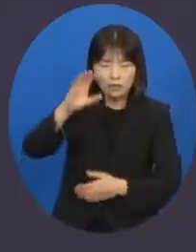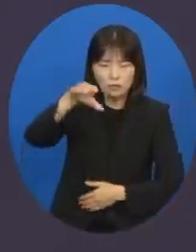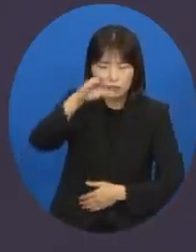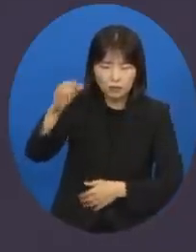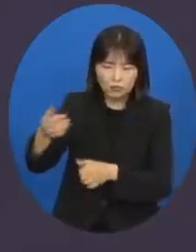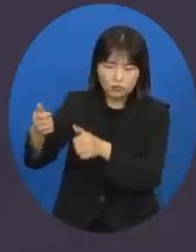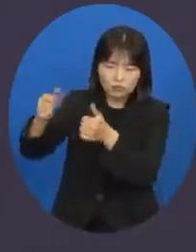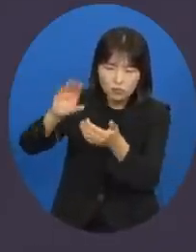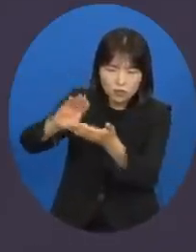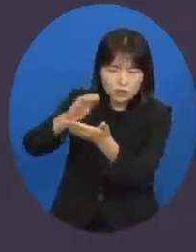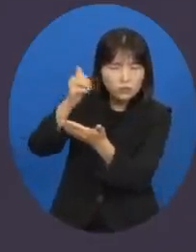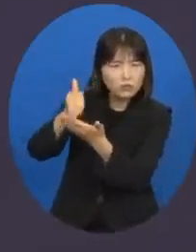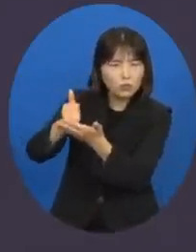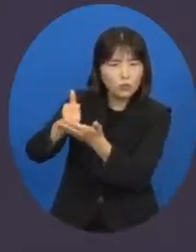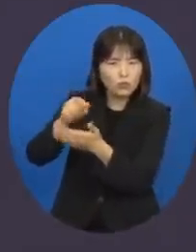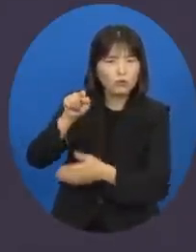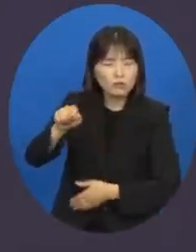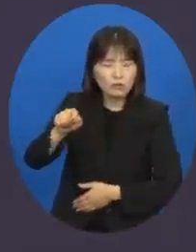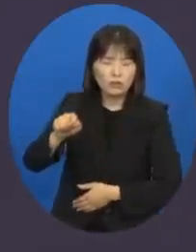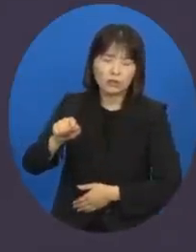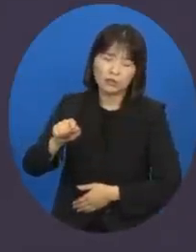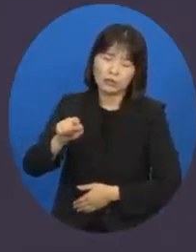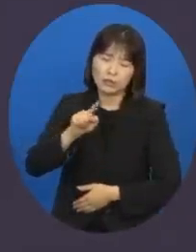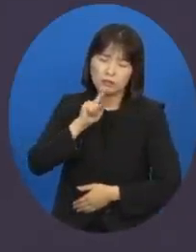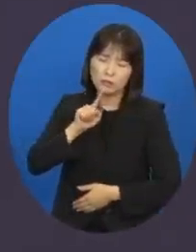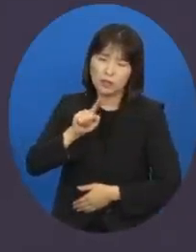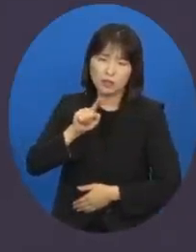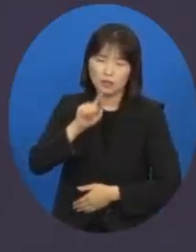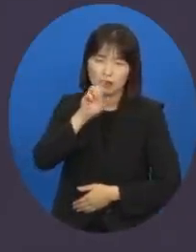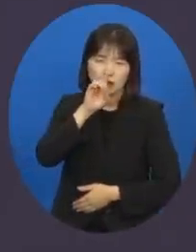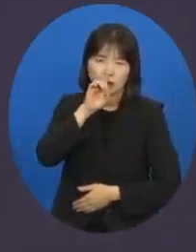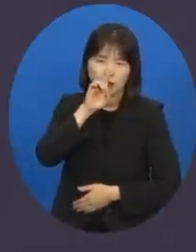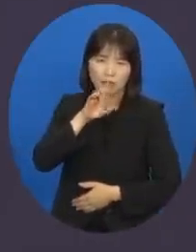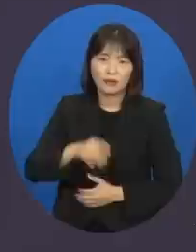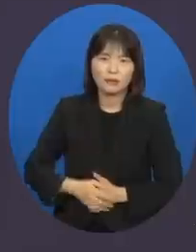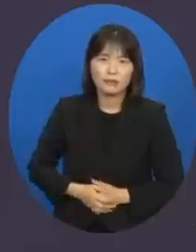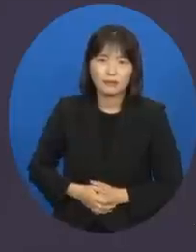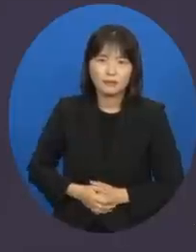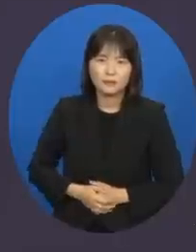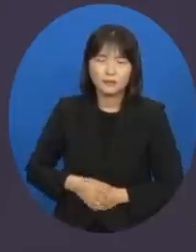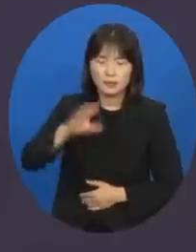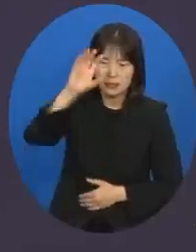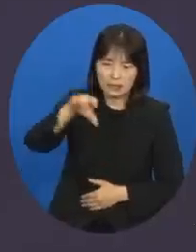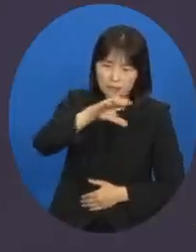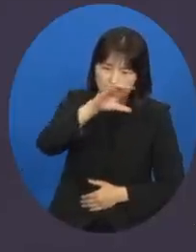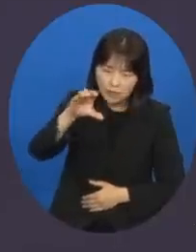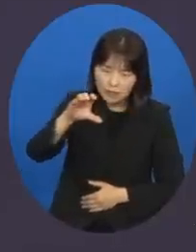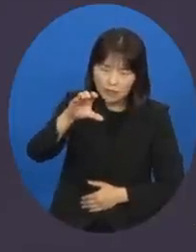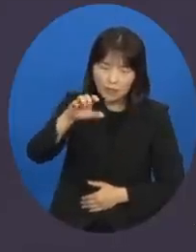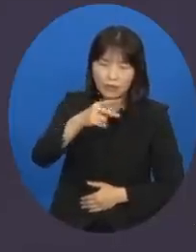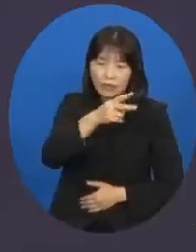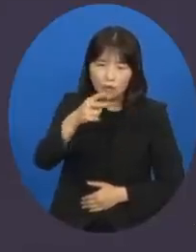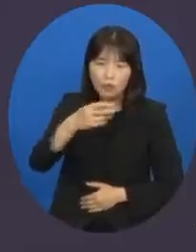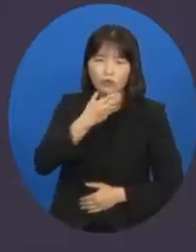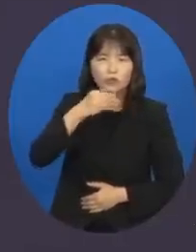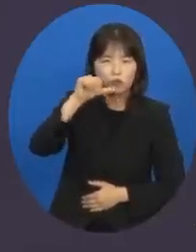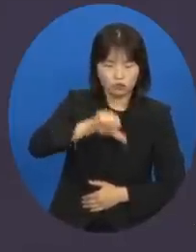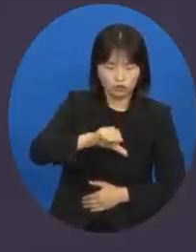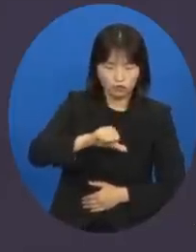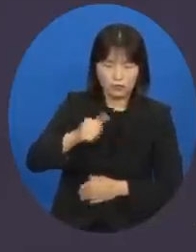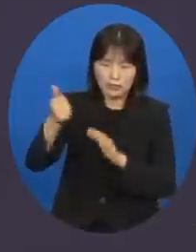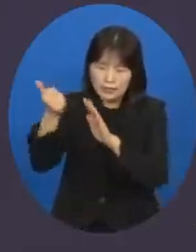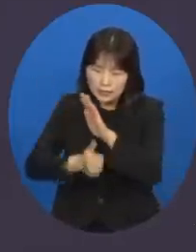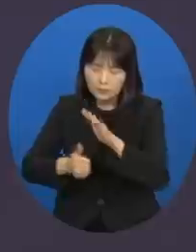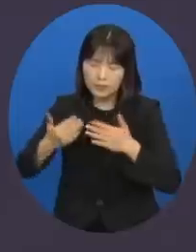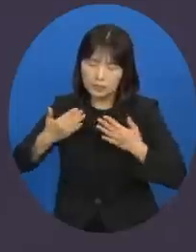그리스도라는 개념은 모순이다. 이 십자가라는 자체가 저주와 실패와 약함의 상징이기